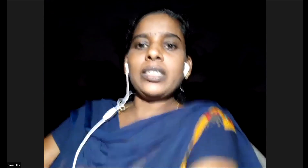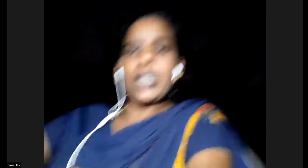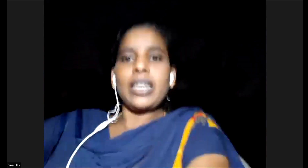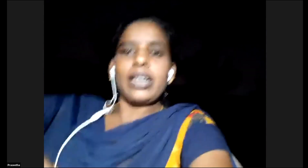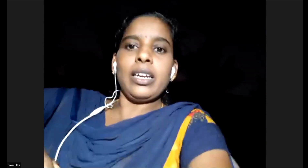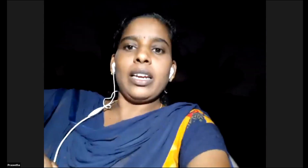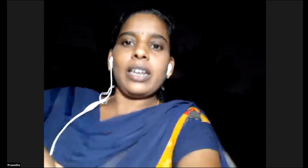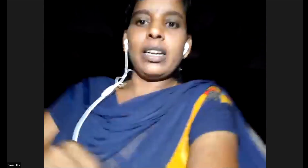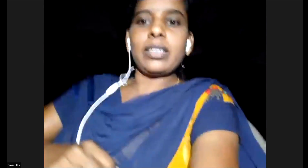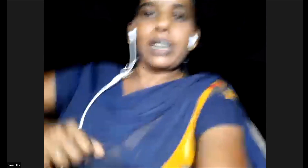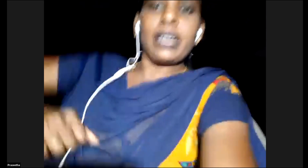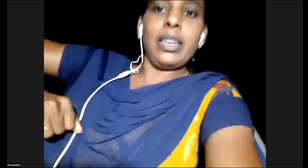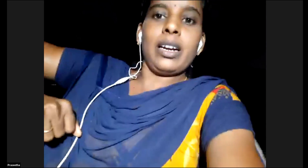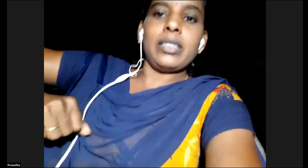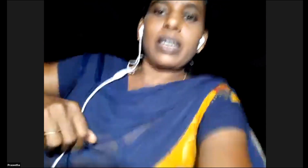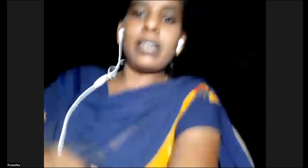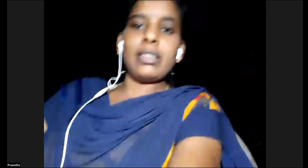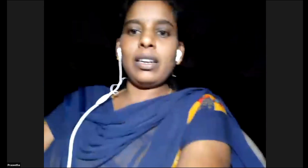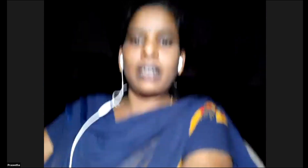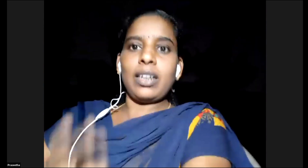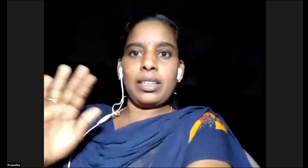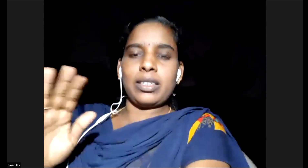തടിയുള്ള ടീച്ചറൊക്കെ ആണെങ്കിൽ ഇങ്ങനെയാണ് കാണിക്കുക, ഇങ്ങനെ കാണിച്ച